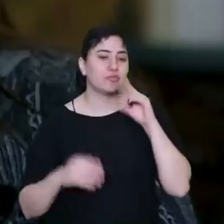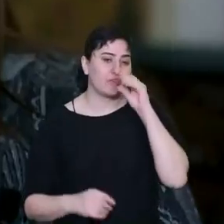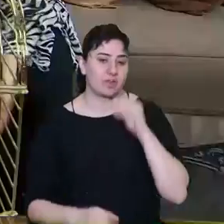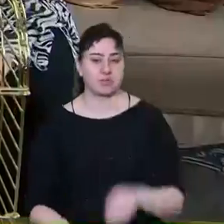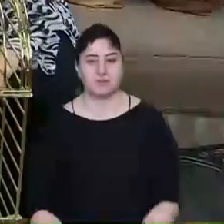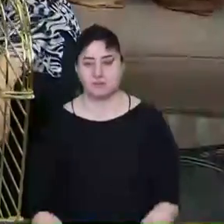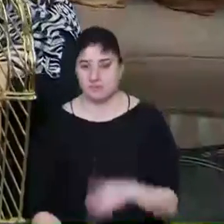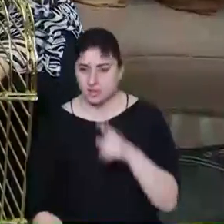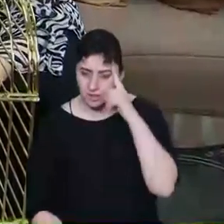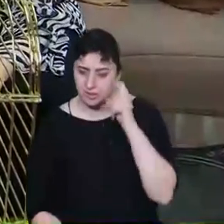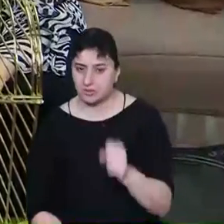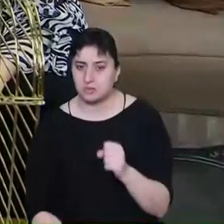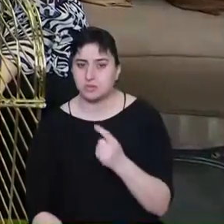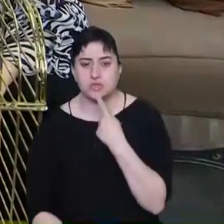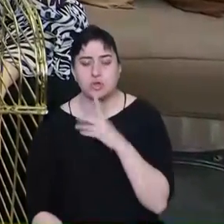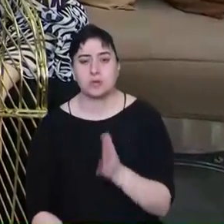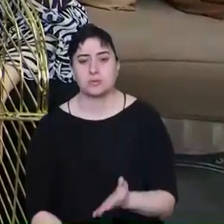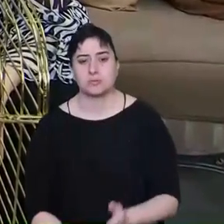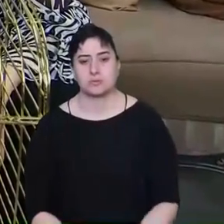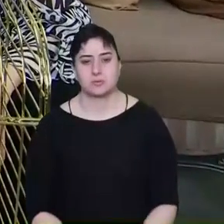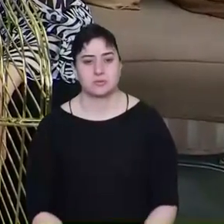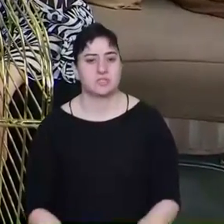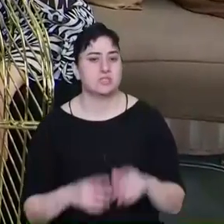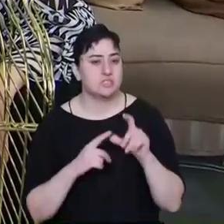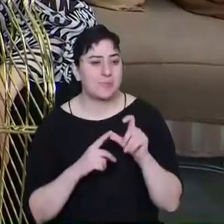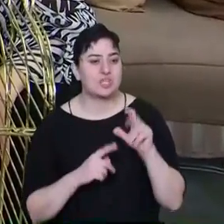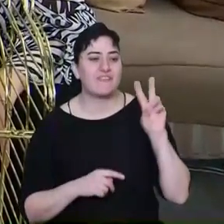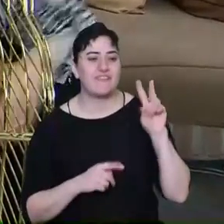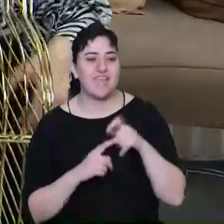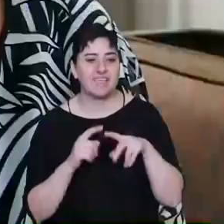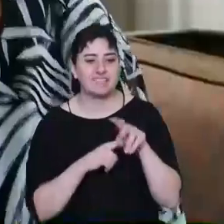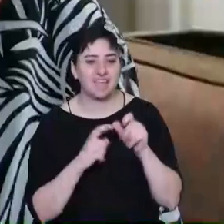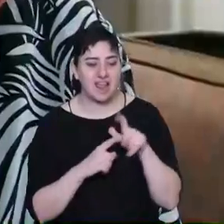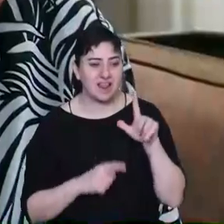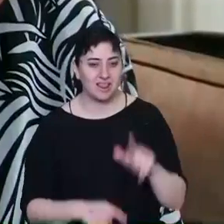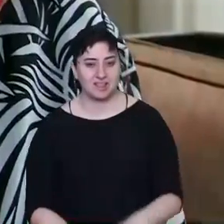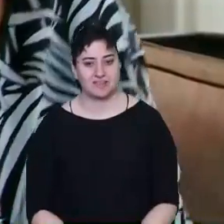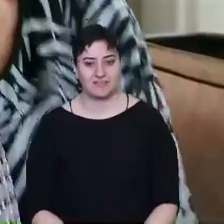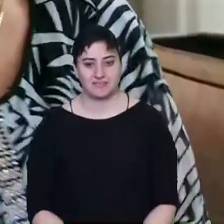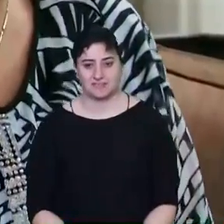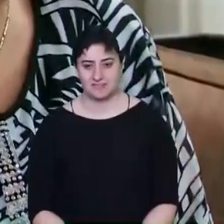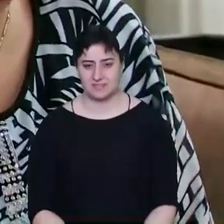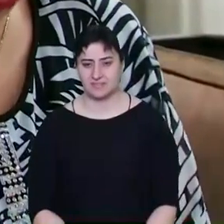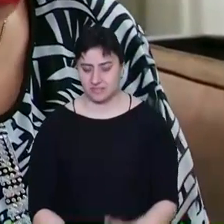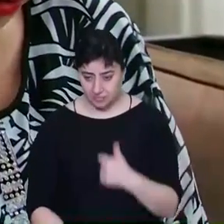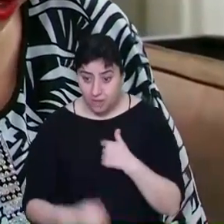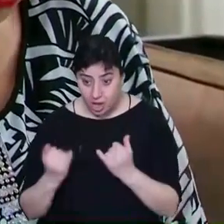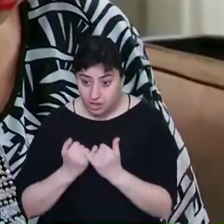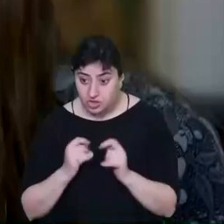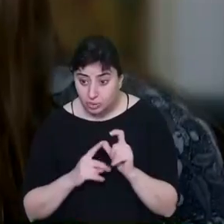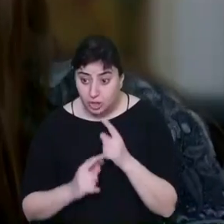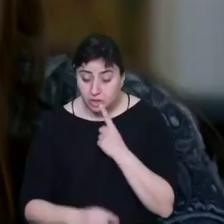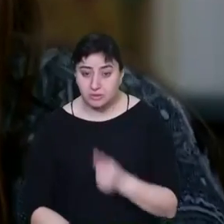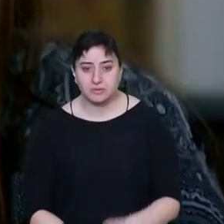Fener! İnat etti Şapşal ya, söylemiyor işte. Şapşal Veysel! Şapşal Veysel! Lan Sevim kardeşime Şapşal mı diyor